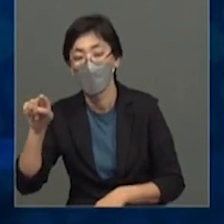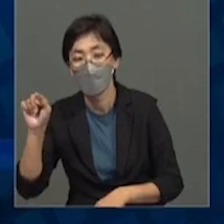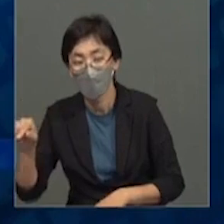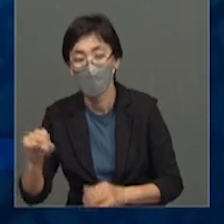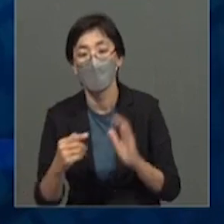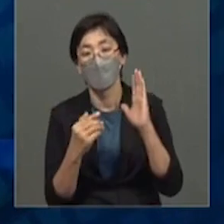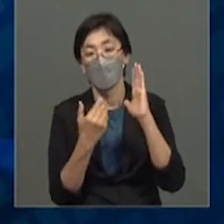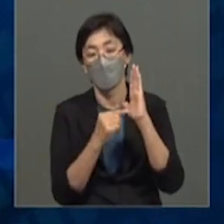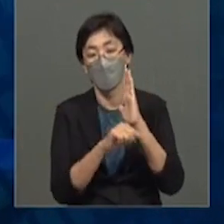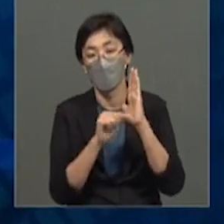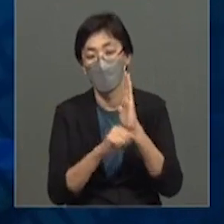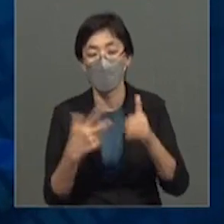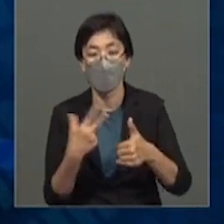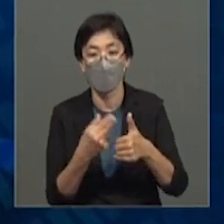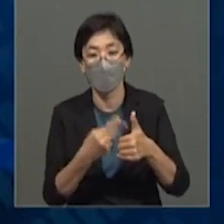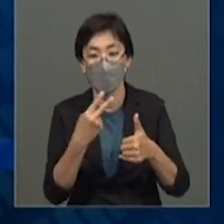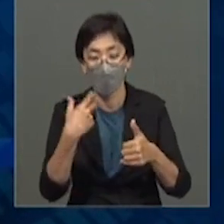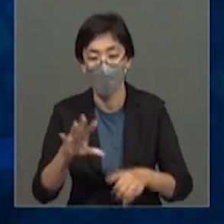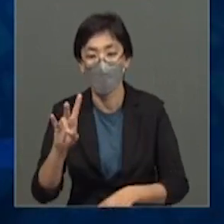82.24% ภาคตะวันออกฉีดครบโดสแล้ว